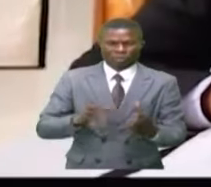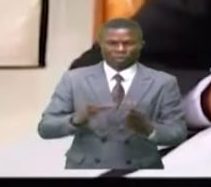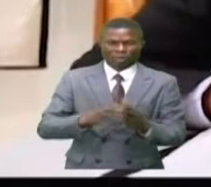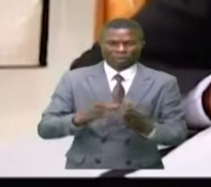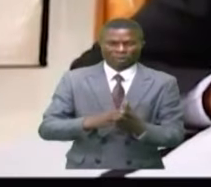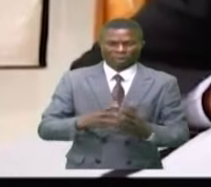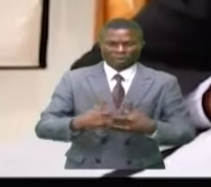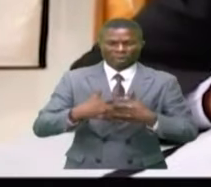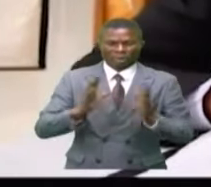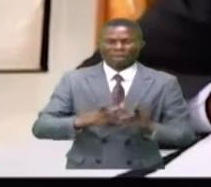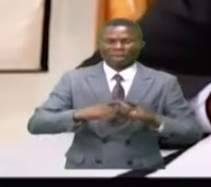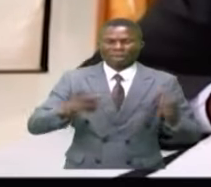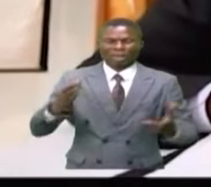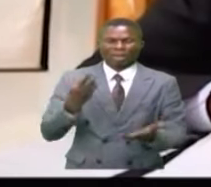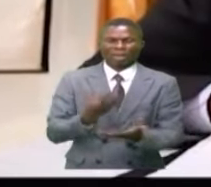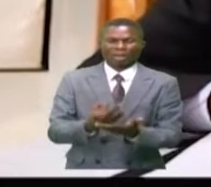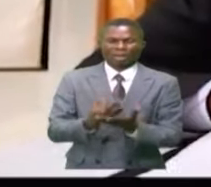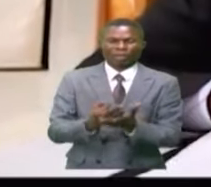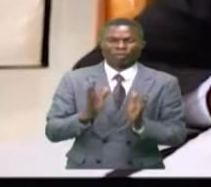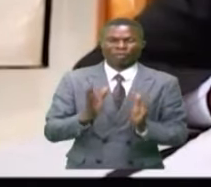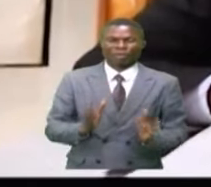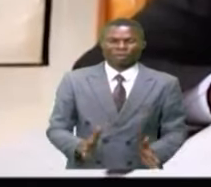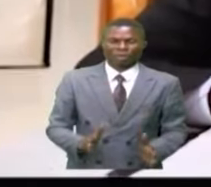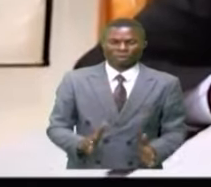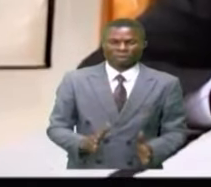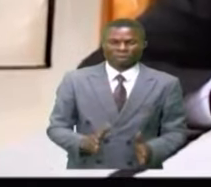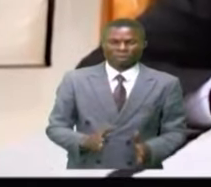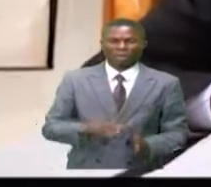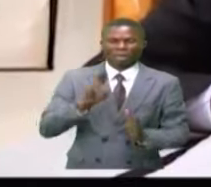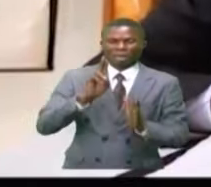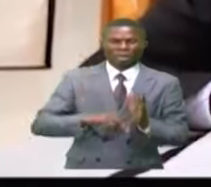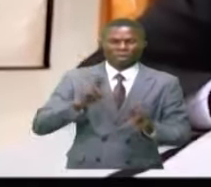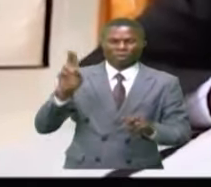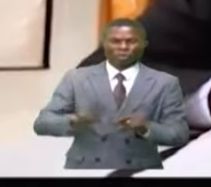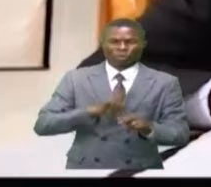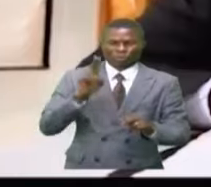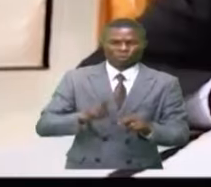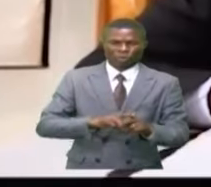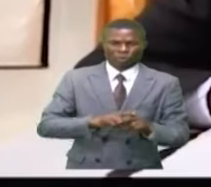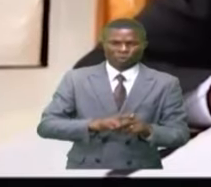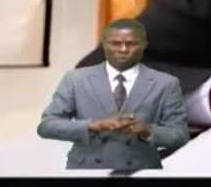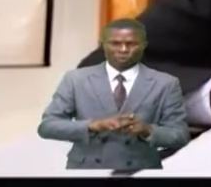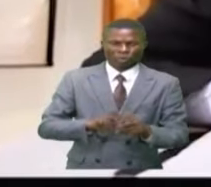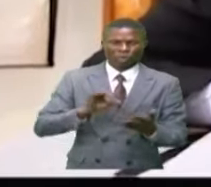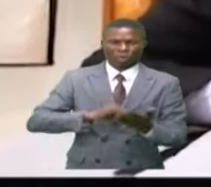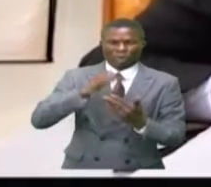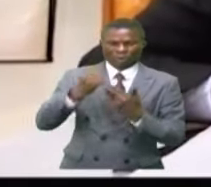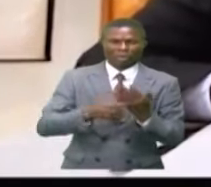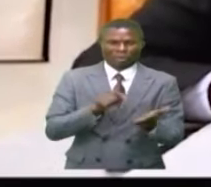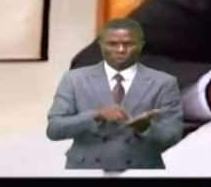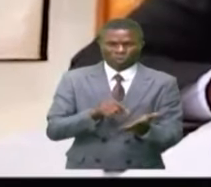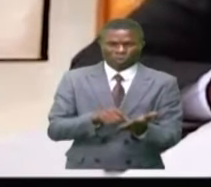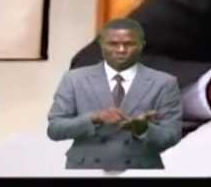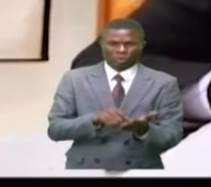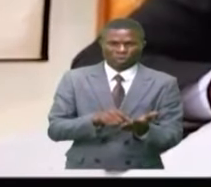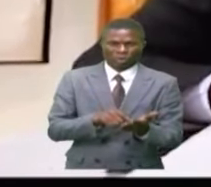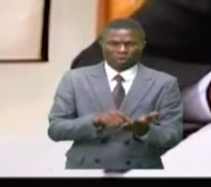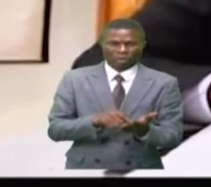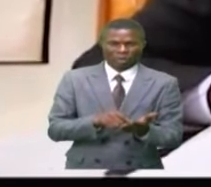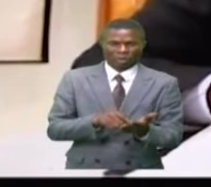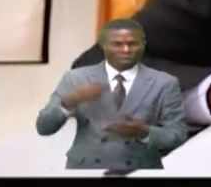son grand partenaire de financement pour la mise en œuvre de ce plan d'investissement. Ça